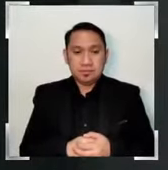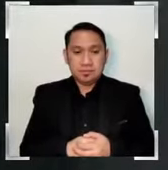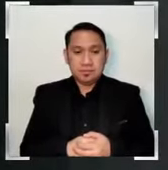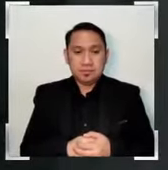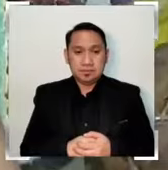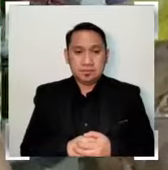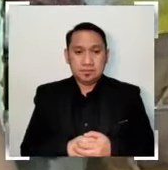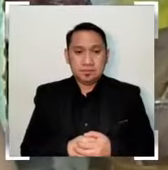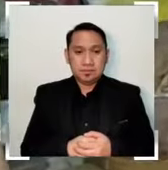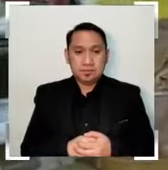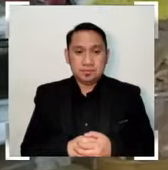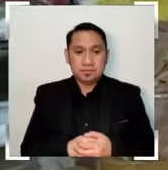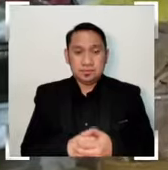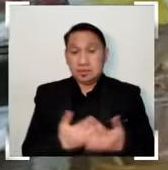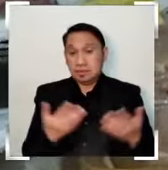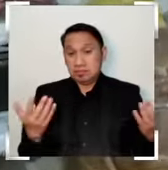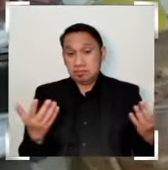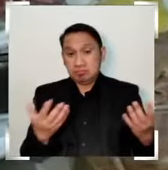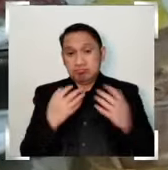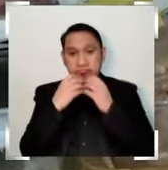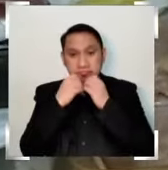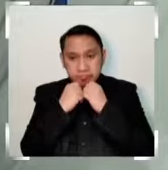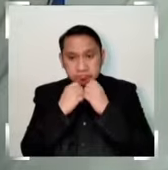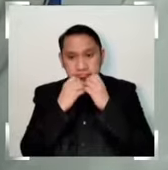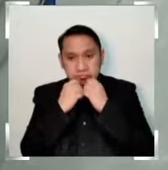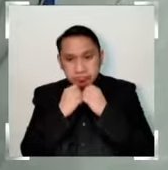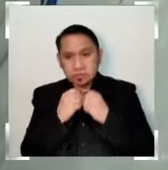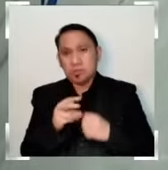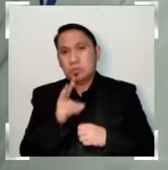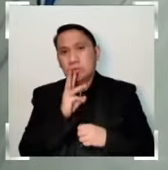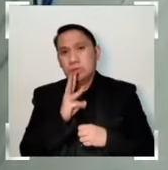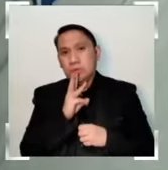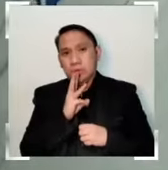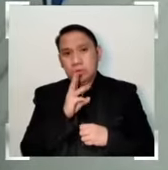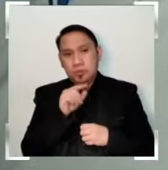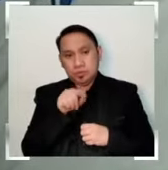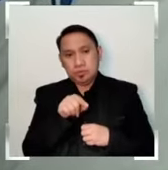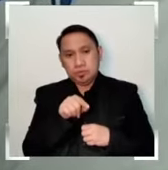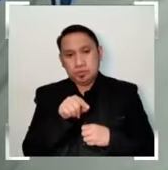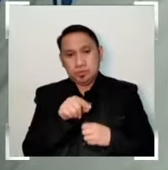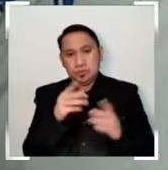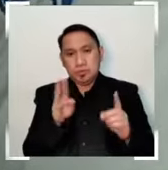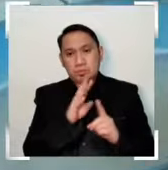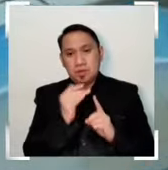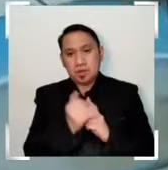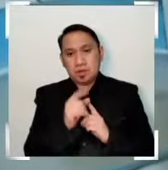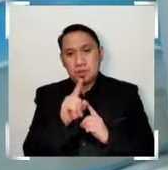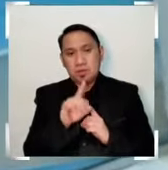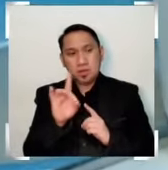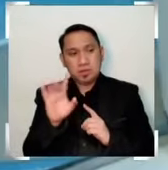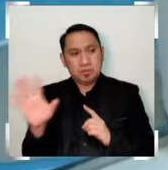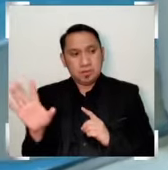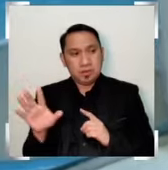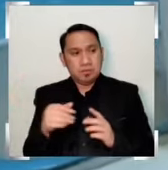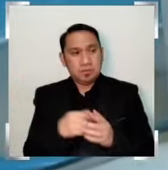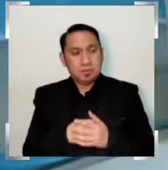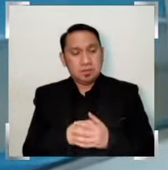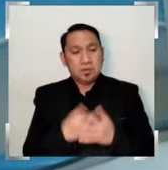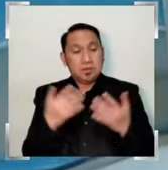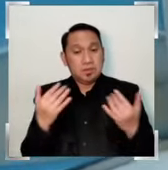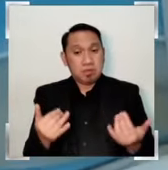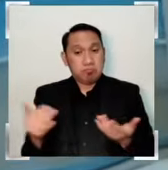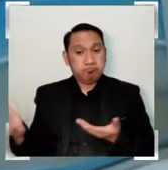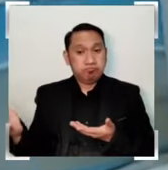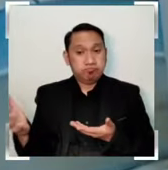10 gallon lang ng tubig ang pinagkakasya ni Harold Marapaw sa kanilang takoyaki stall sa barangay 185 Maricaban, Pasay. Inipon lang nila ito para lang